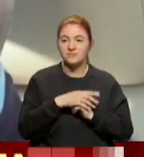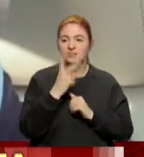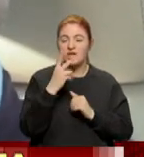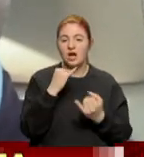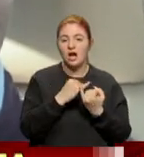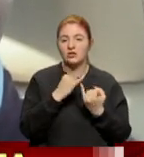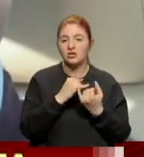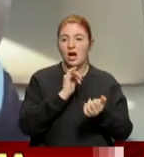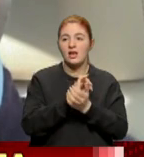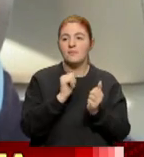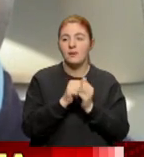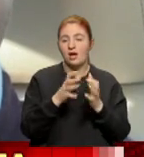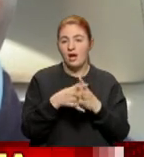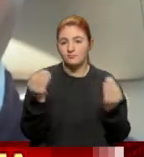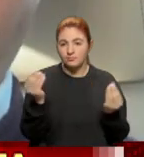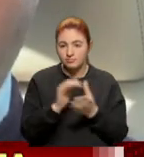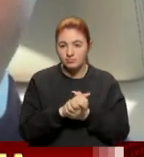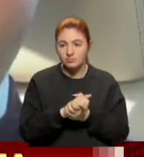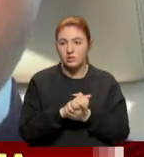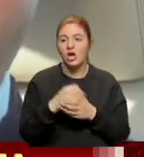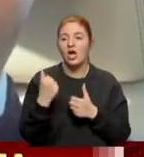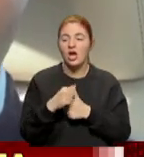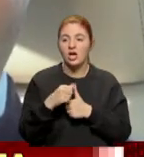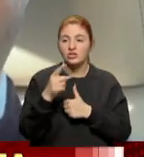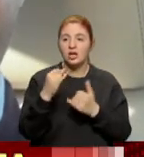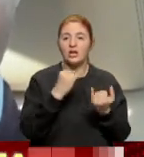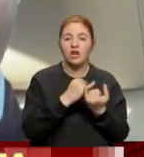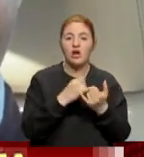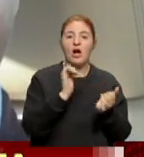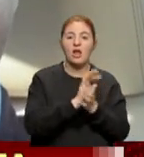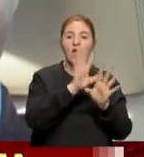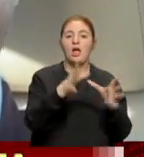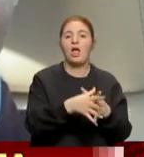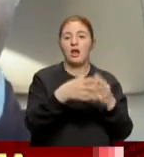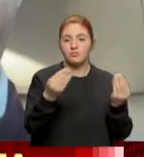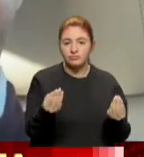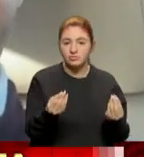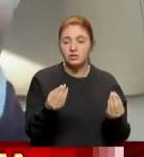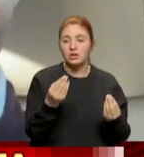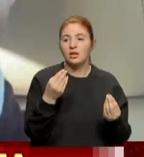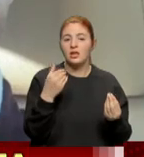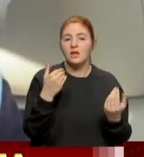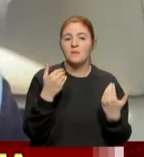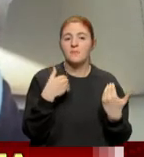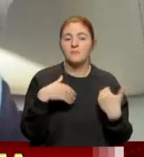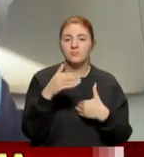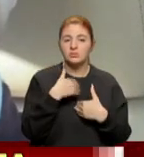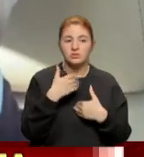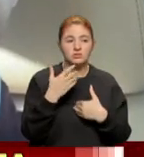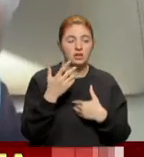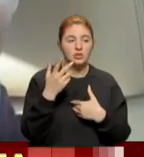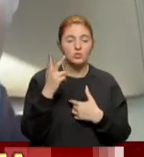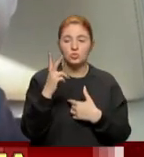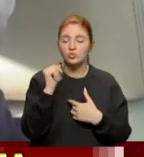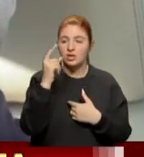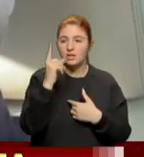iki kardeşini aileleriyle beraber kaybetti. Eşi evet, kardeşlerini maalesef aileleriyle beraber kaybetti. Biz yanına vardığında 3